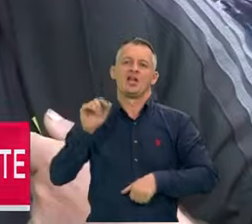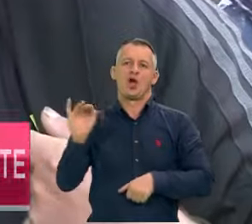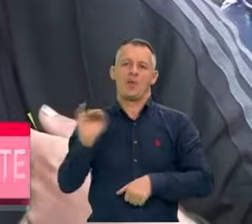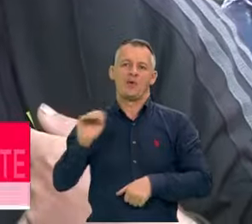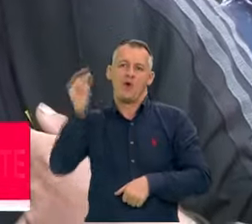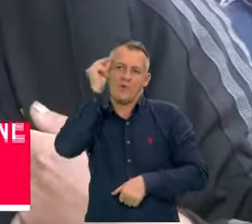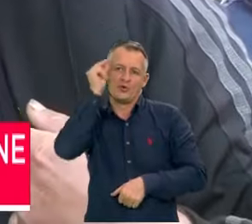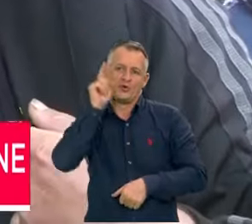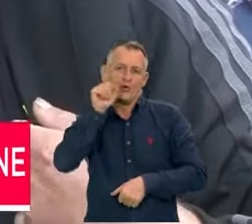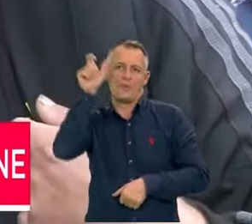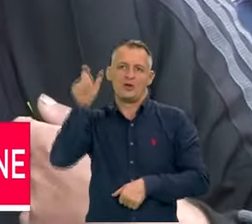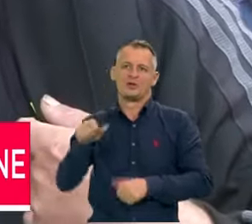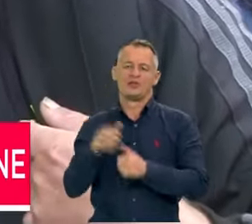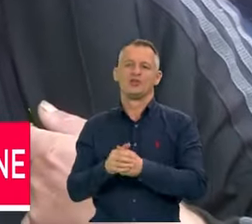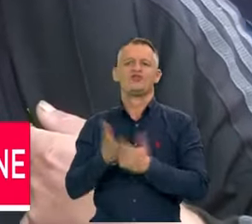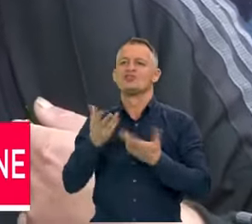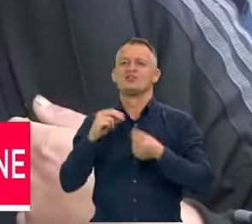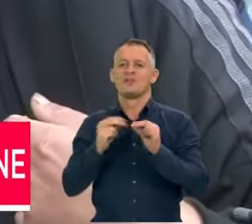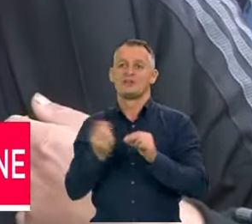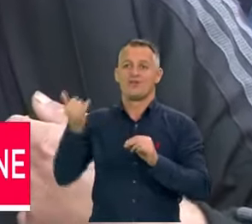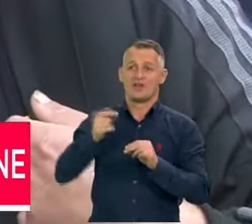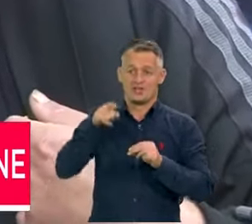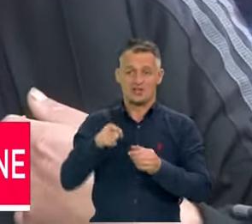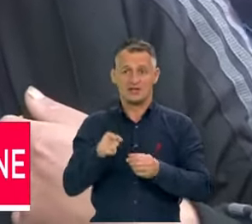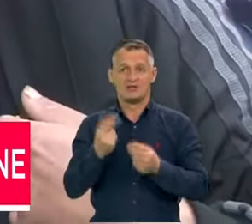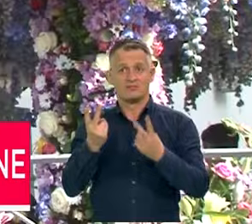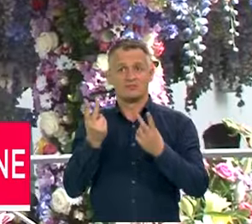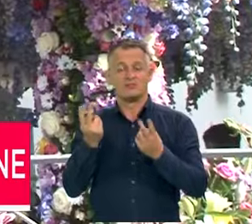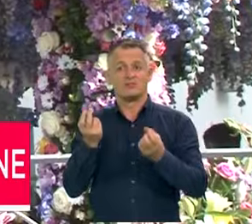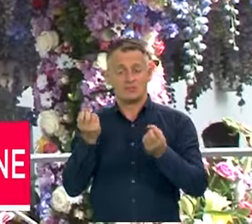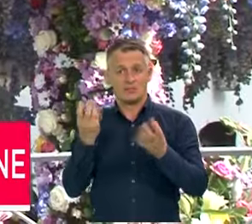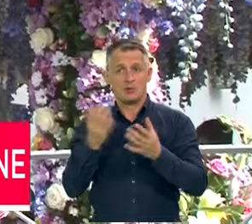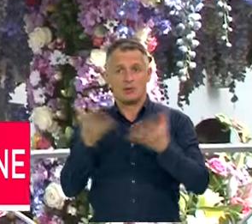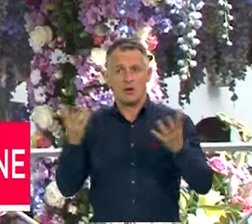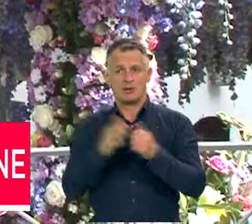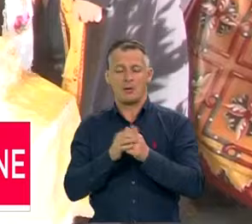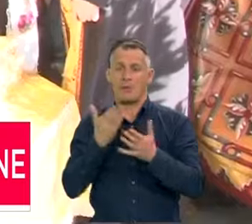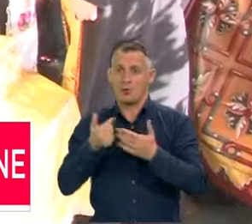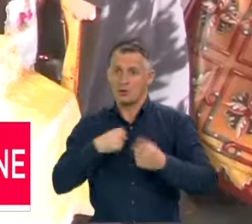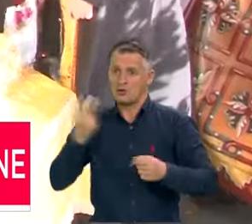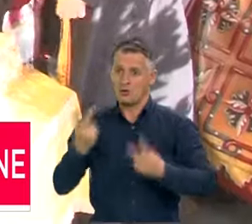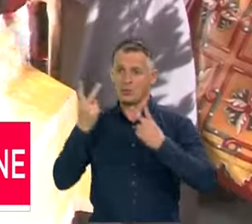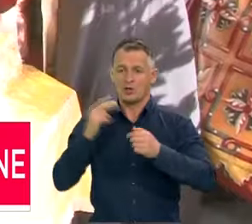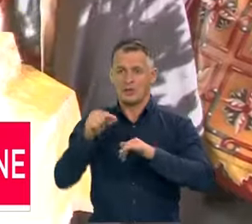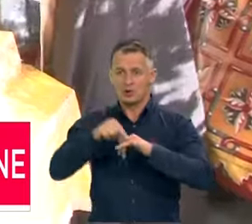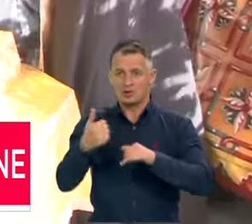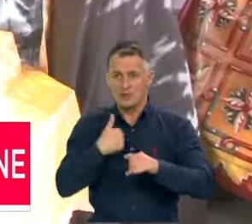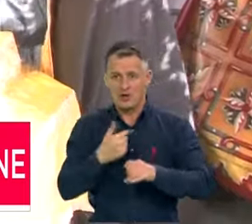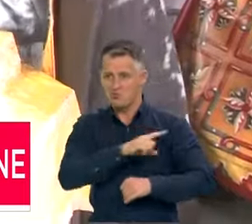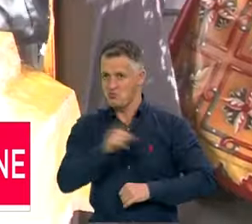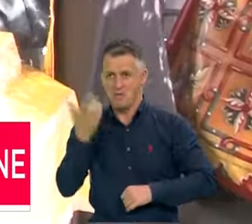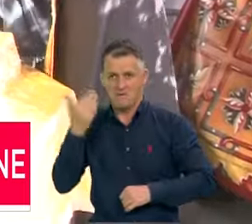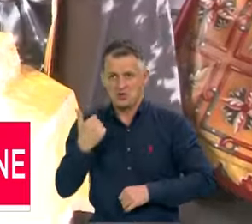persoanele Ce înseamnă să veniți la un astfel de pelerinaj înseamnă foarte mult pentru noi n am mai fost soția am mai fost eu n am mai